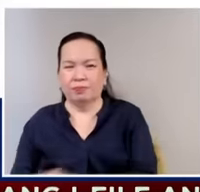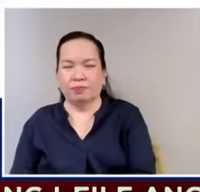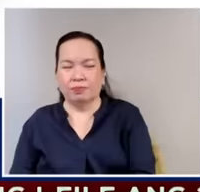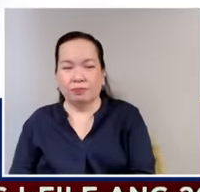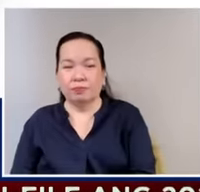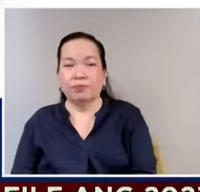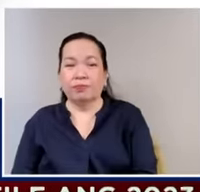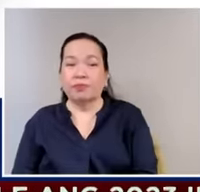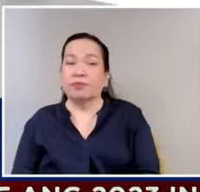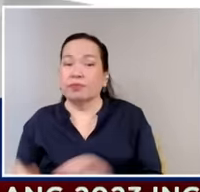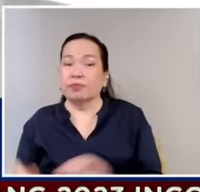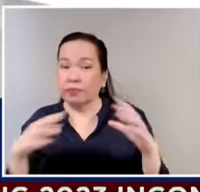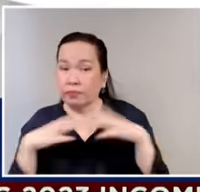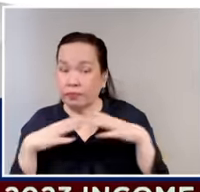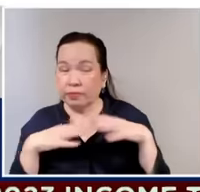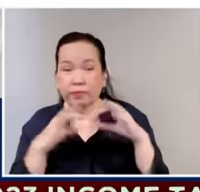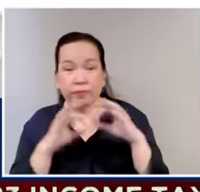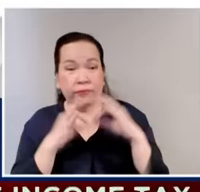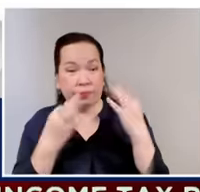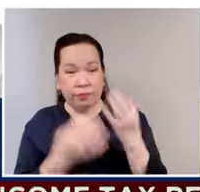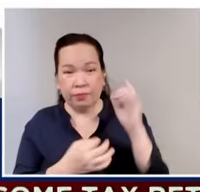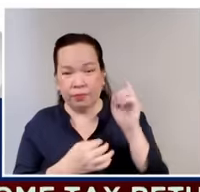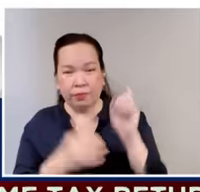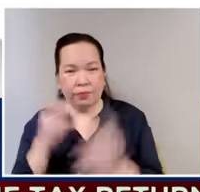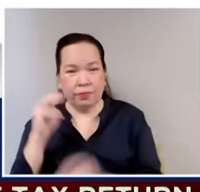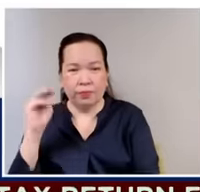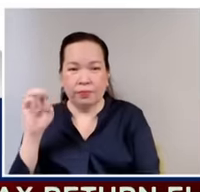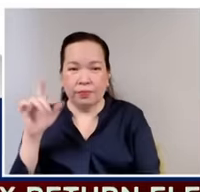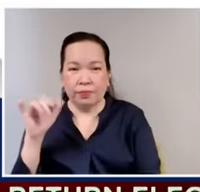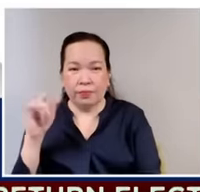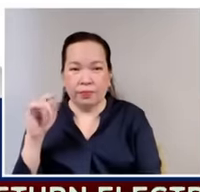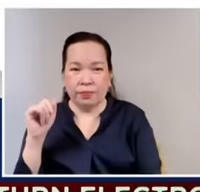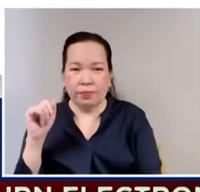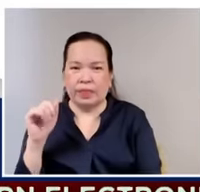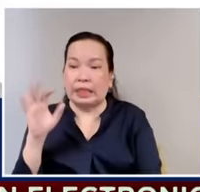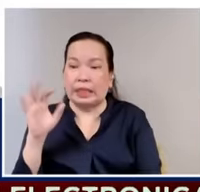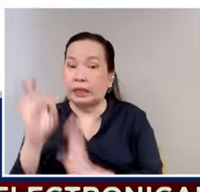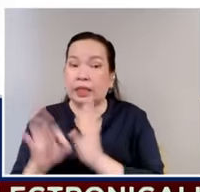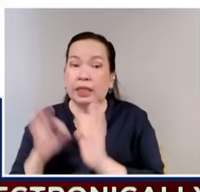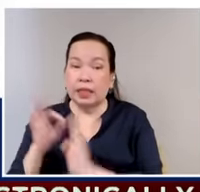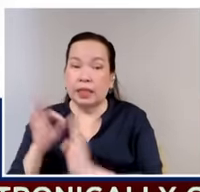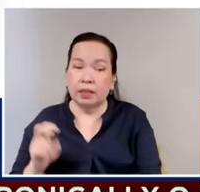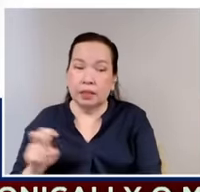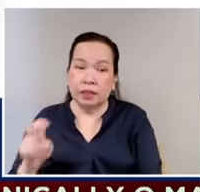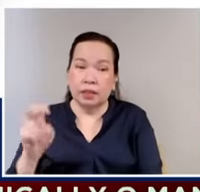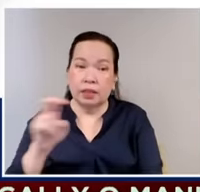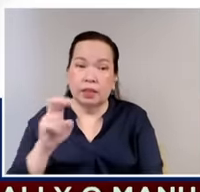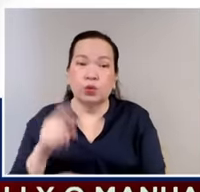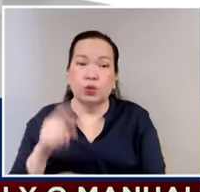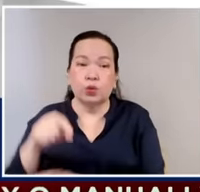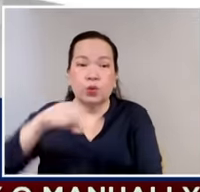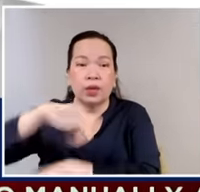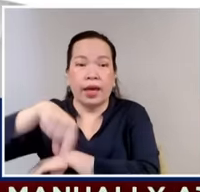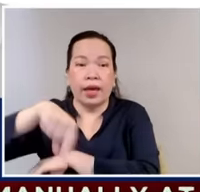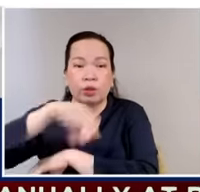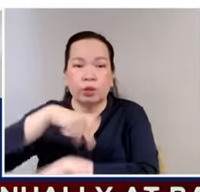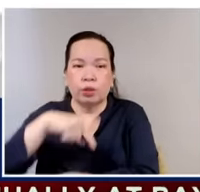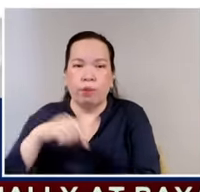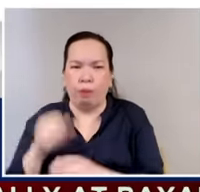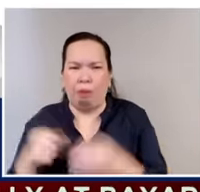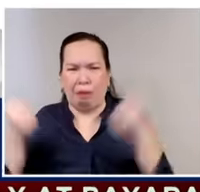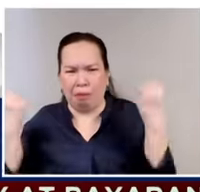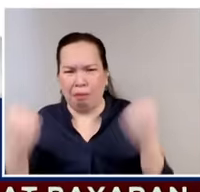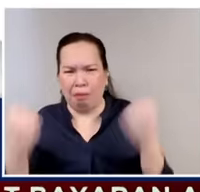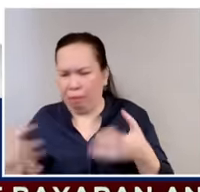Magbabakasyon din ang pamilya ni Nenita. 9 na oras ang biyahe nila patungong San Andres, Quezon. Bit-bit ang sangkaterbang